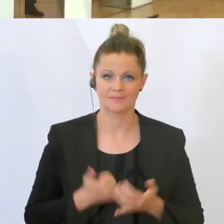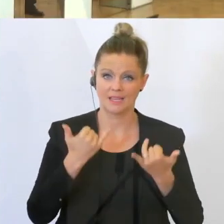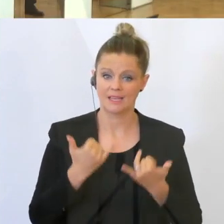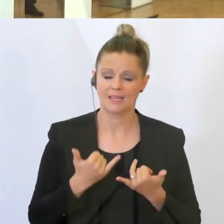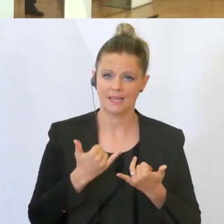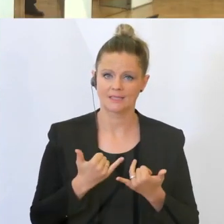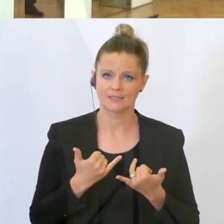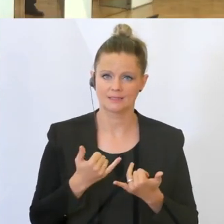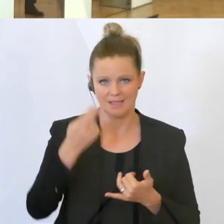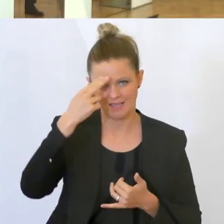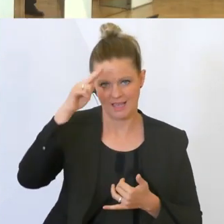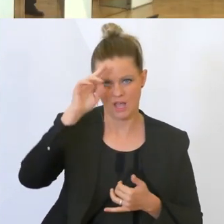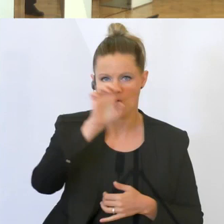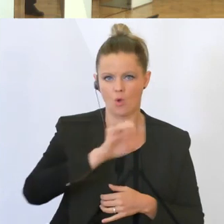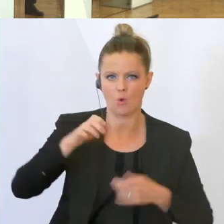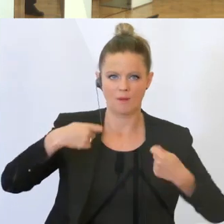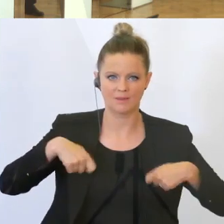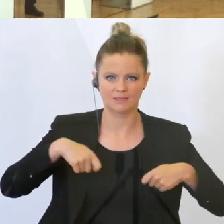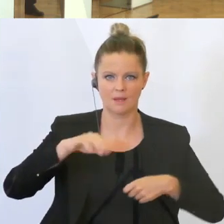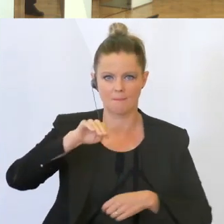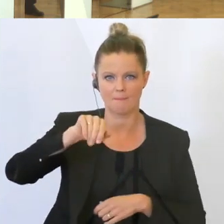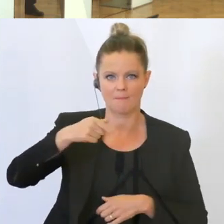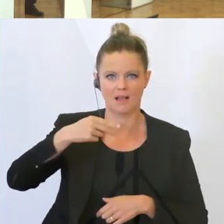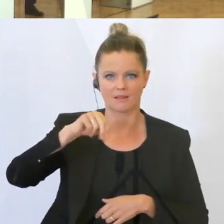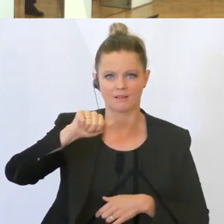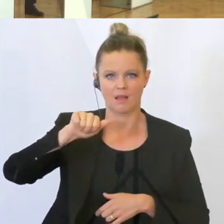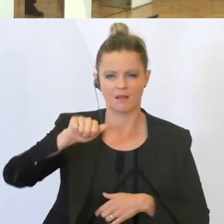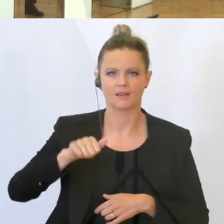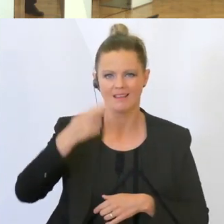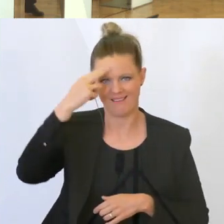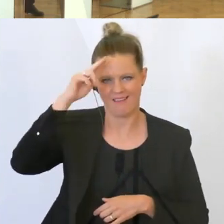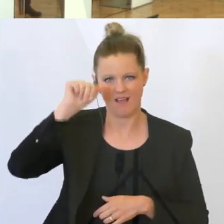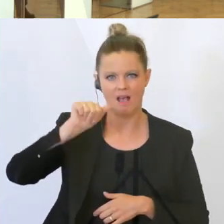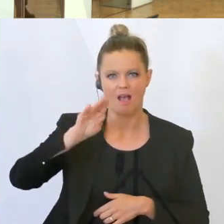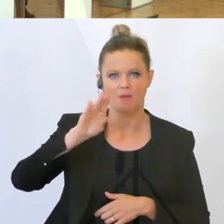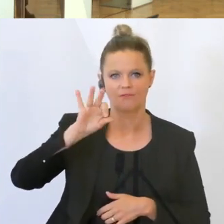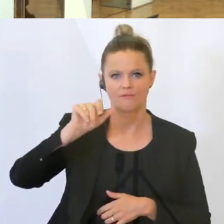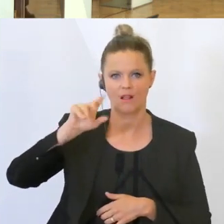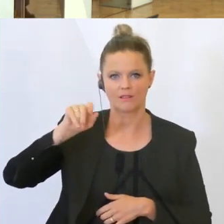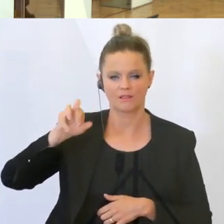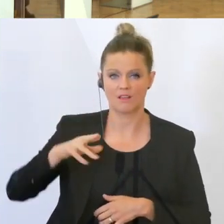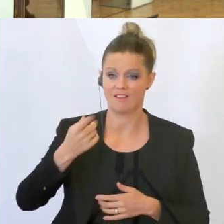um das Statement des Herrn Europapräsidenten von Magna, den Herrn Abfalter. Bitte schön. Danke für das Wort. Wir im Magna-Konzern haben in